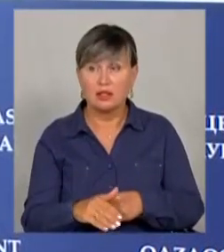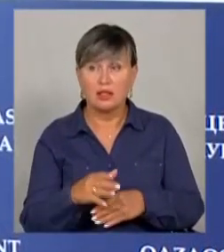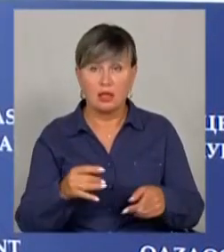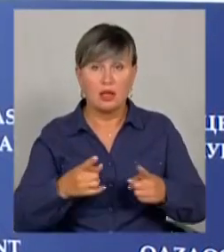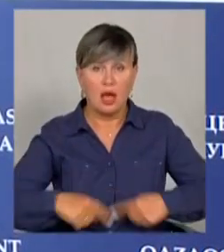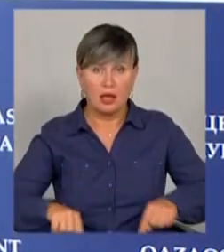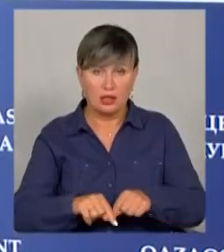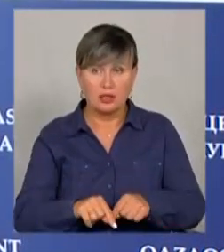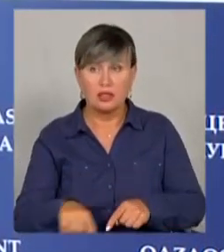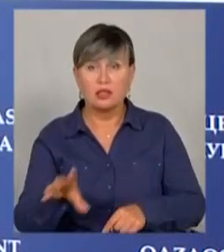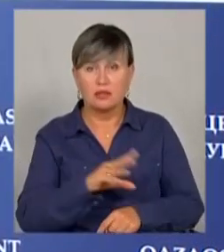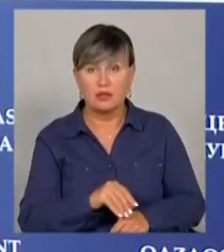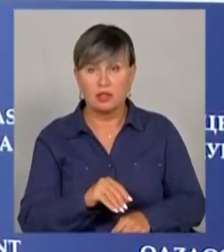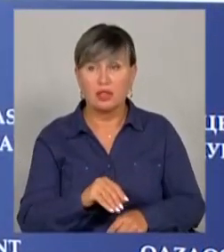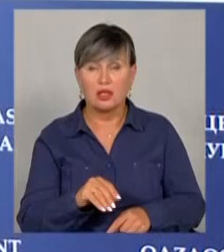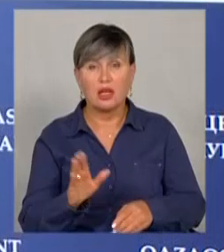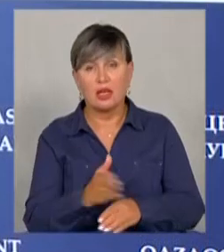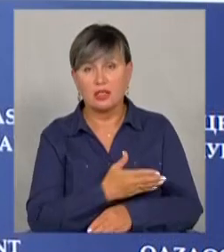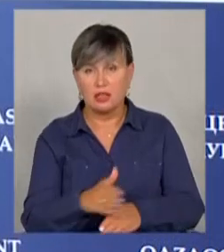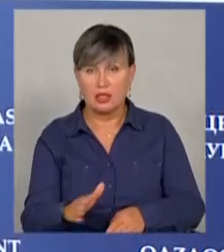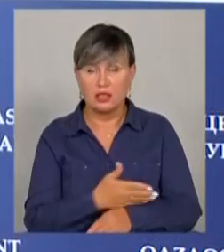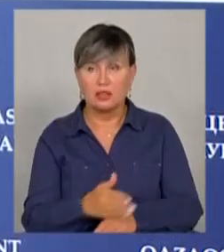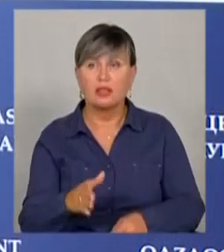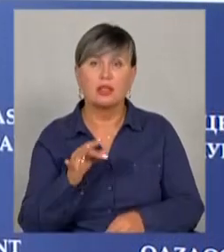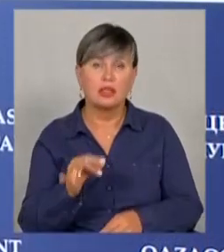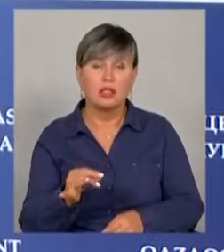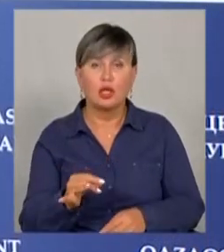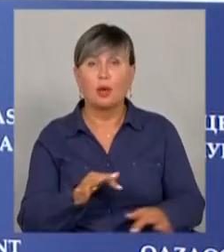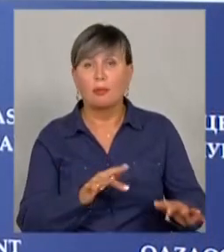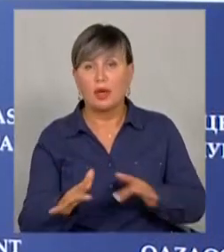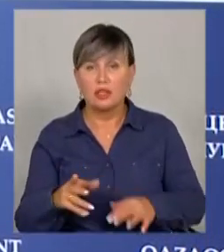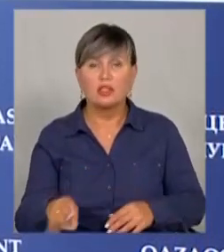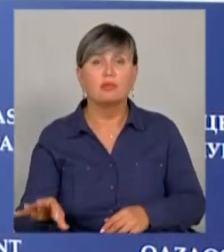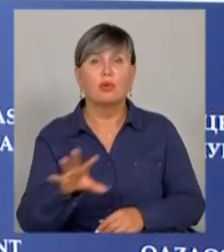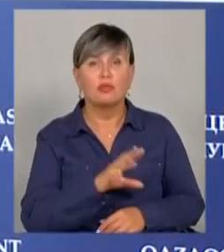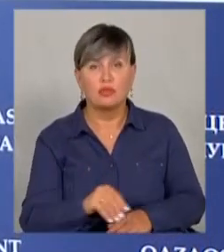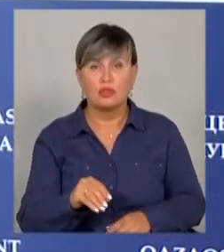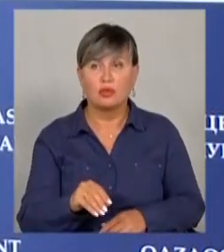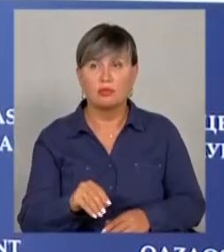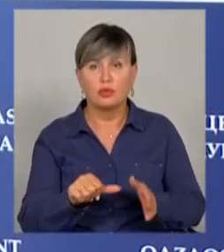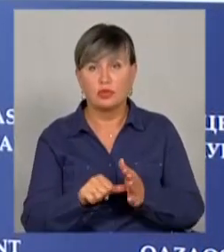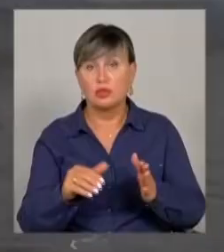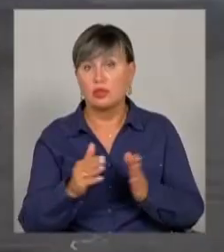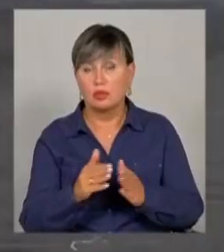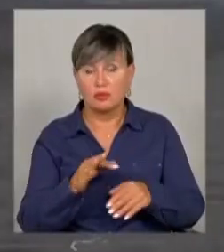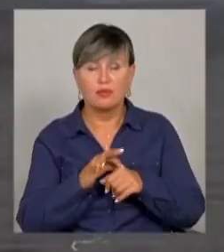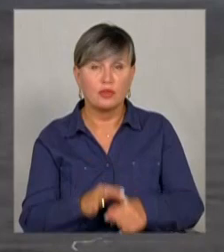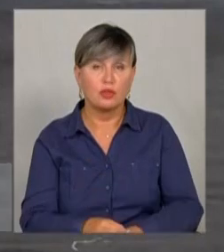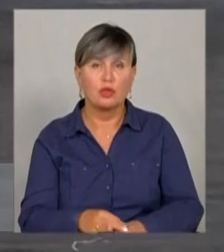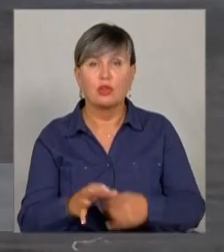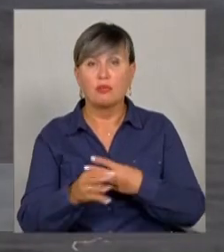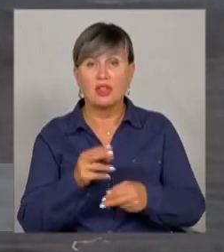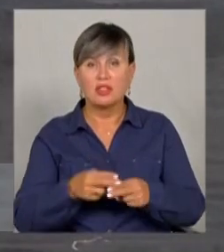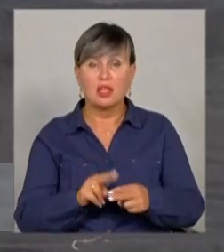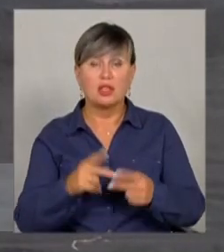подрядчики все разделены по объектно, и процесс по всем, ровно по 6 котлам, по всем идет. Вместе с тем, по